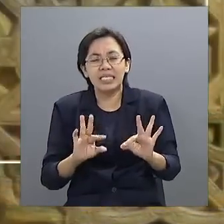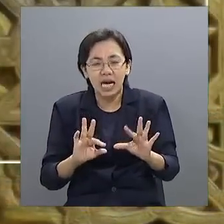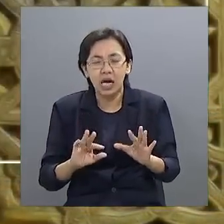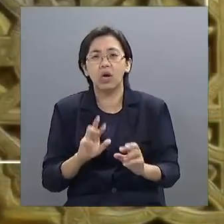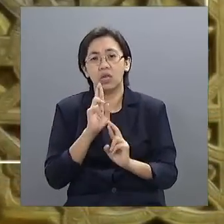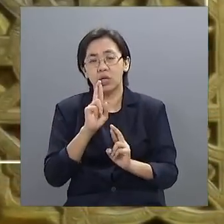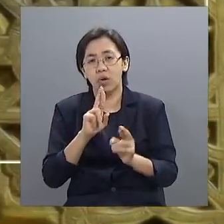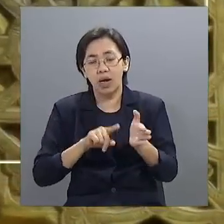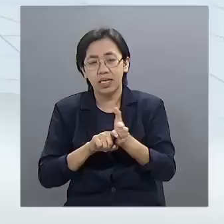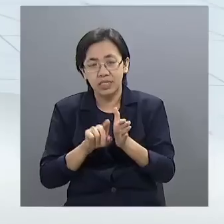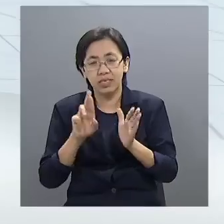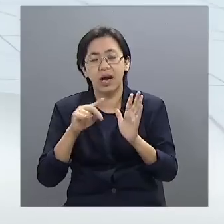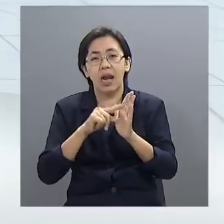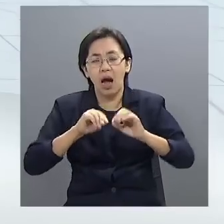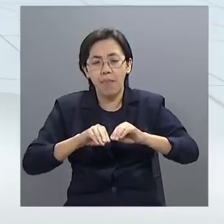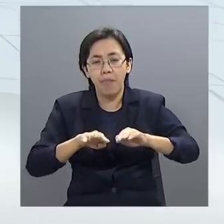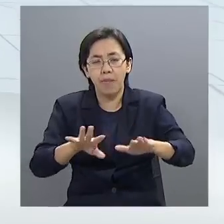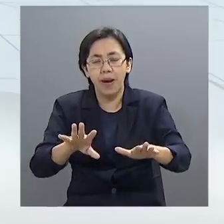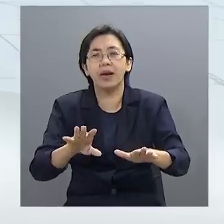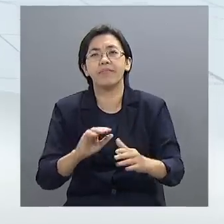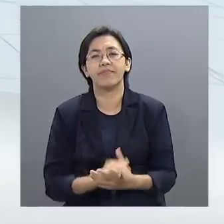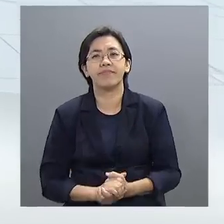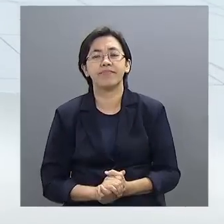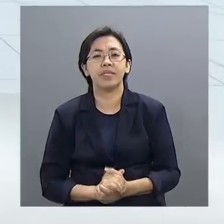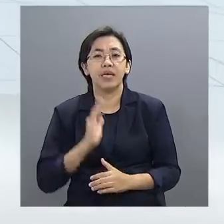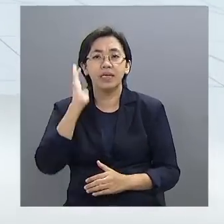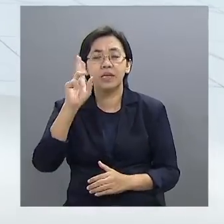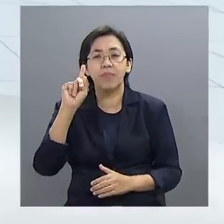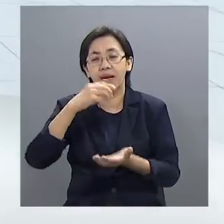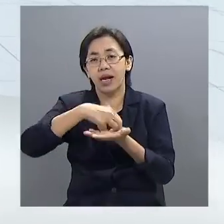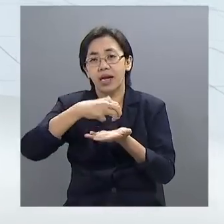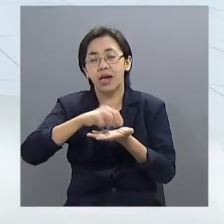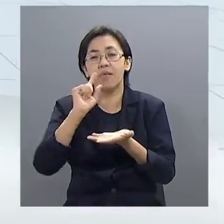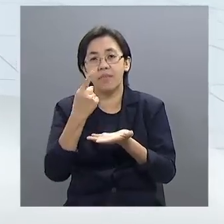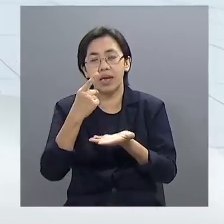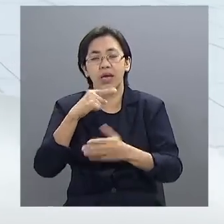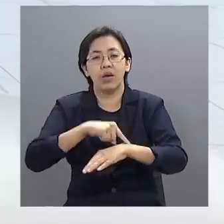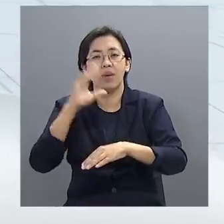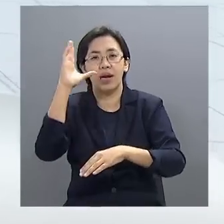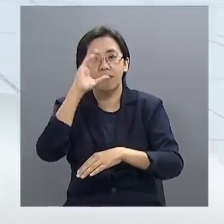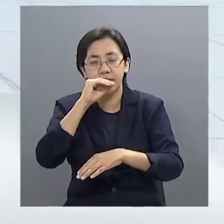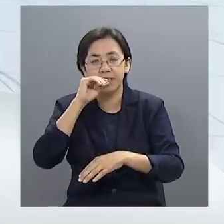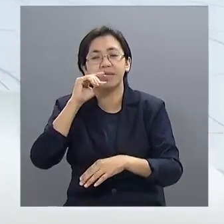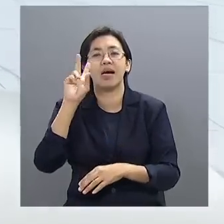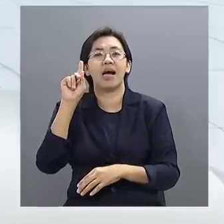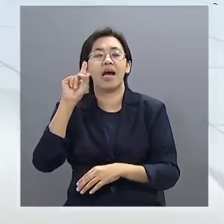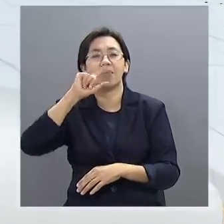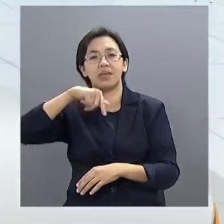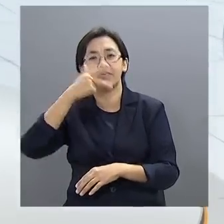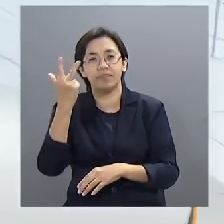พืชที่เกิดจากเชื้อราค่ะและกลับมาติดตามรายงานสภาพอากาศได้ใหม่ในข่าวค่ำไทย PBS สวัสดีค่ะ